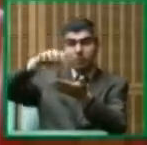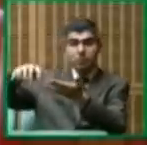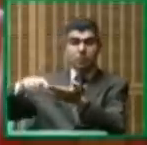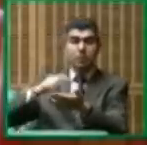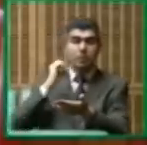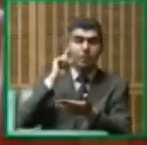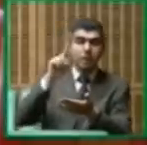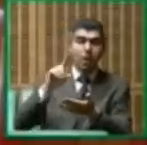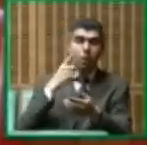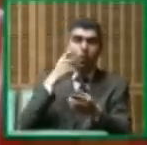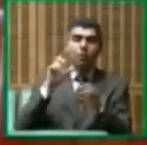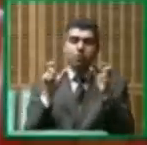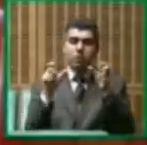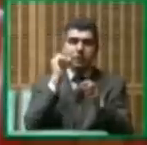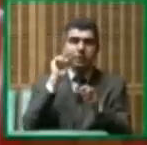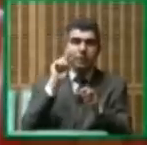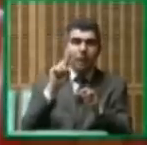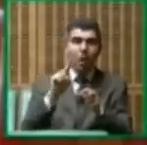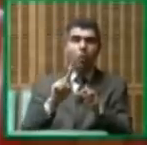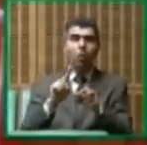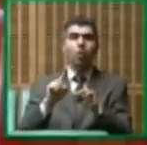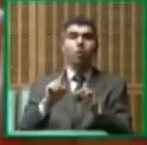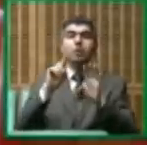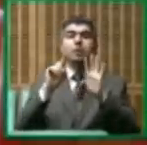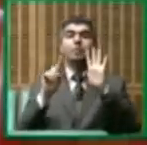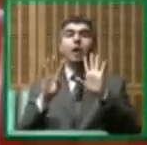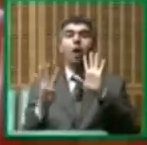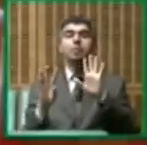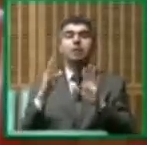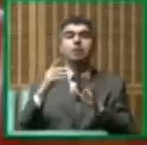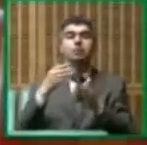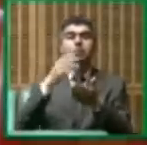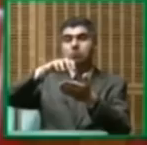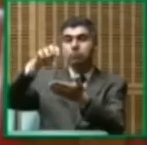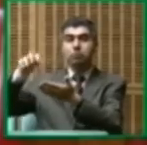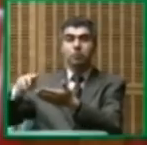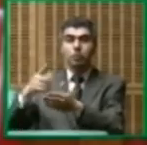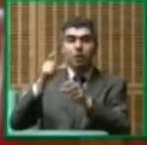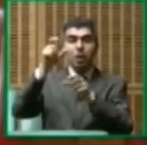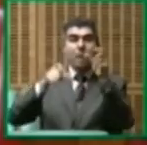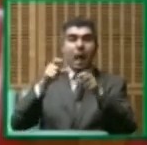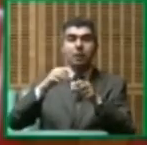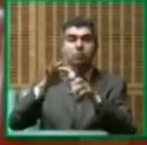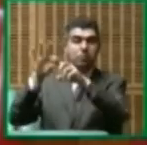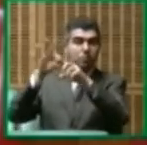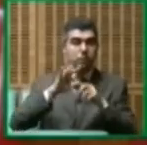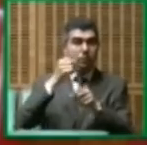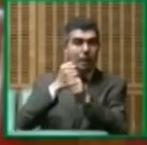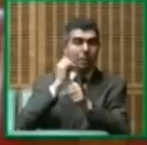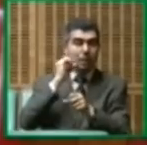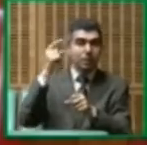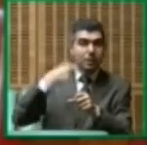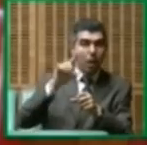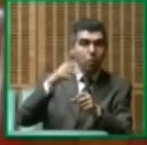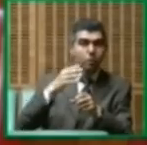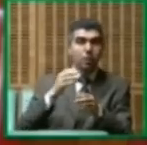16714 منطقة مراقبة، و 1250 منطقة إشراف. وهالشي كله بتجنيد واحد موارد بشرية مهمة من